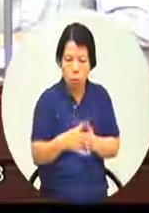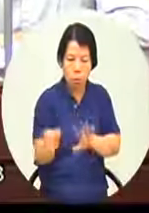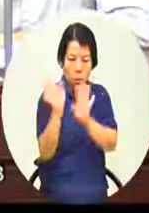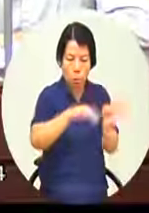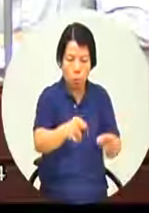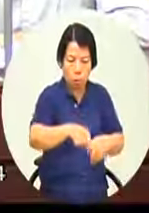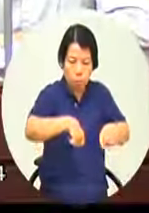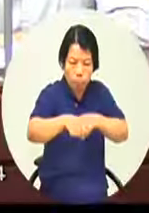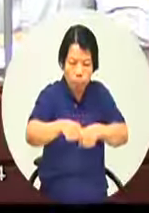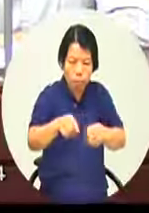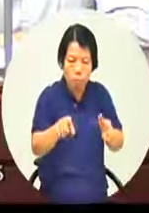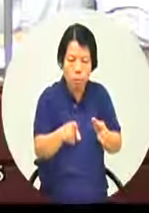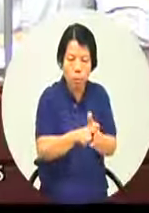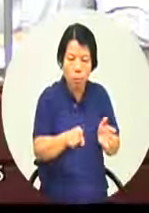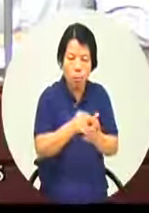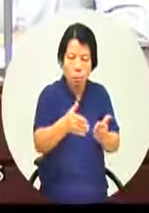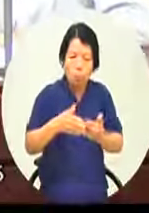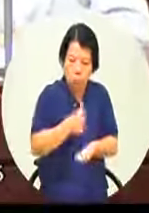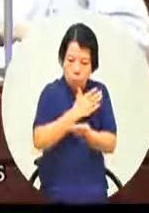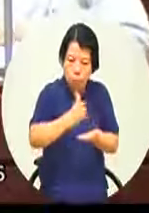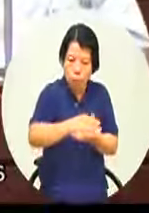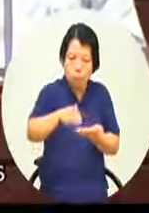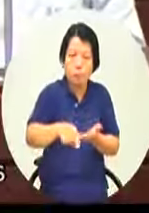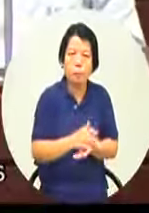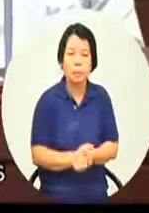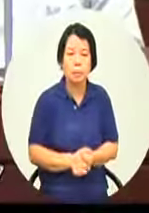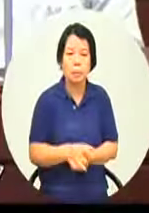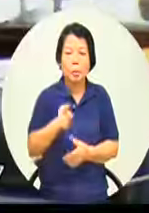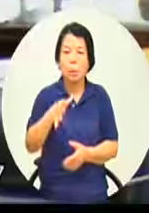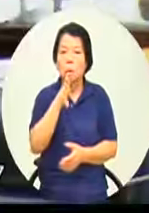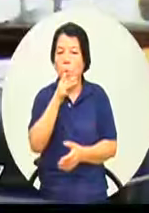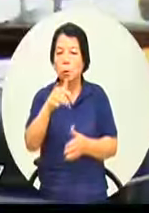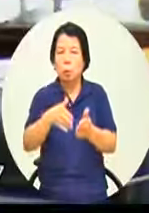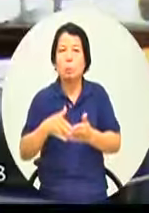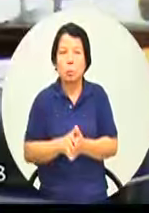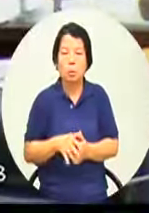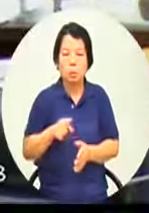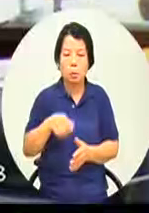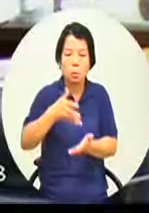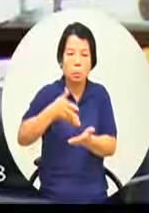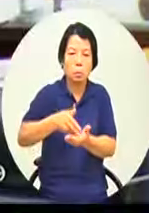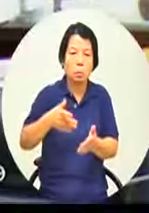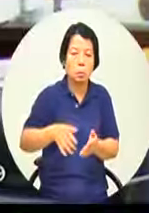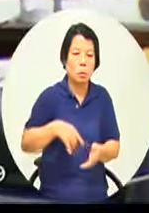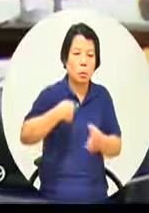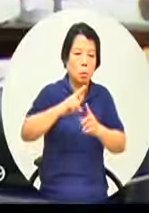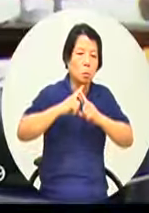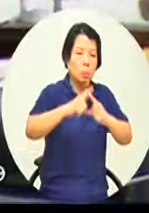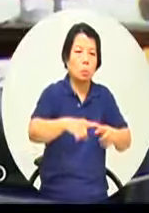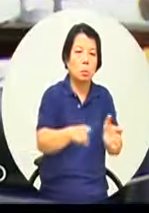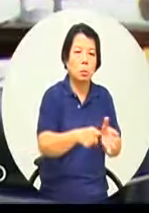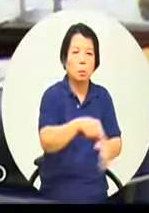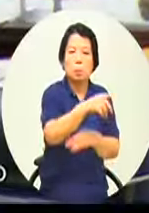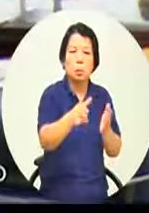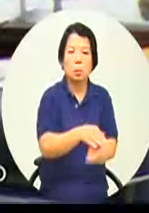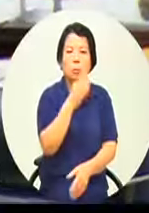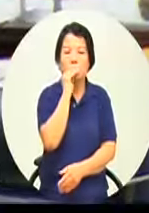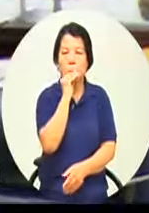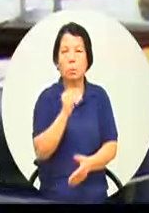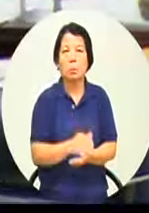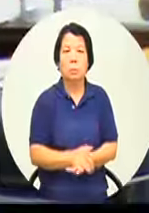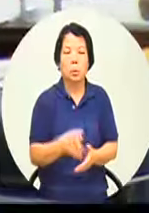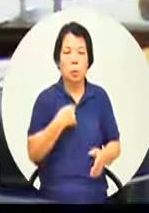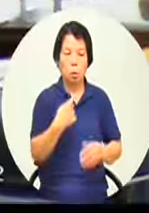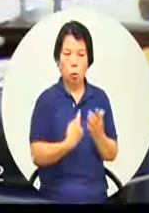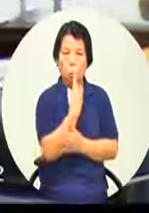在设计的时候要避免啦。 哪有你们说都，恁讲哪，恁那讲，恁今嘛伫遮讲啊，结果去到现场的时阵，大家拢点钱钱唔敢讲，拢是